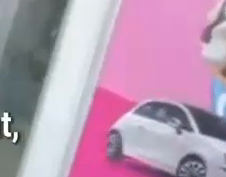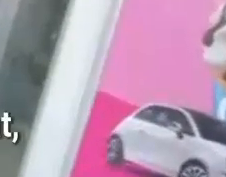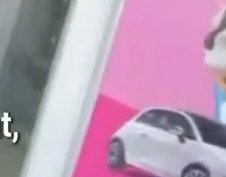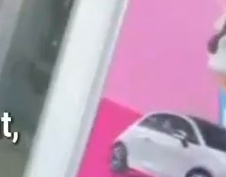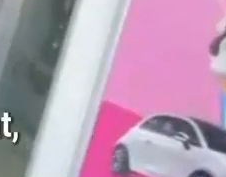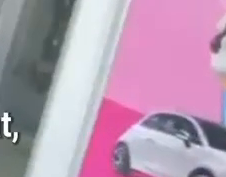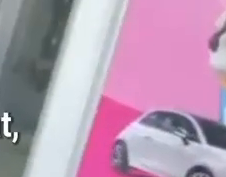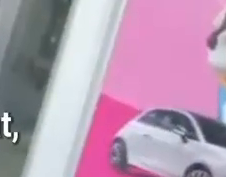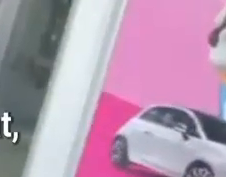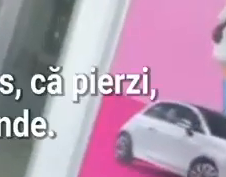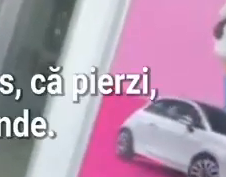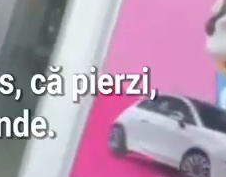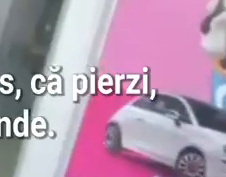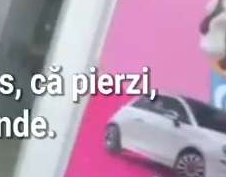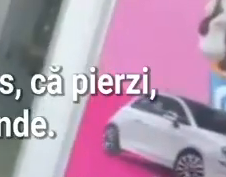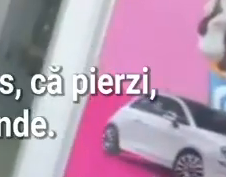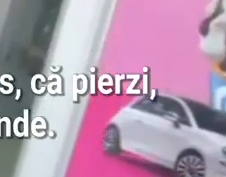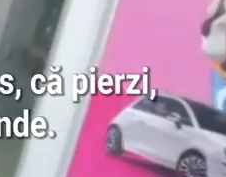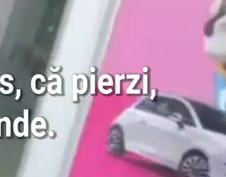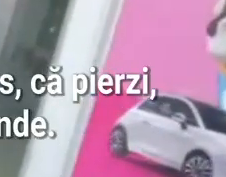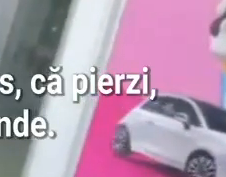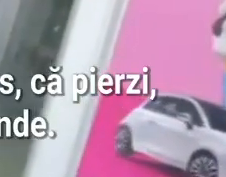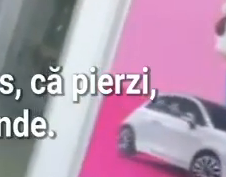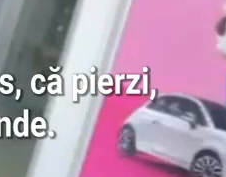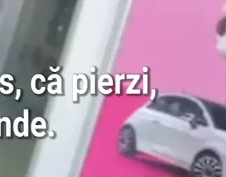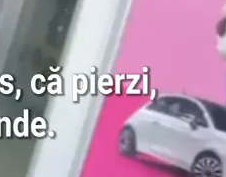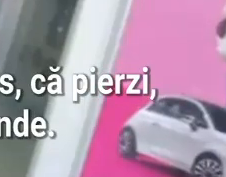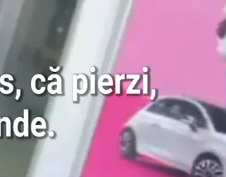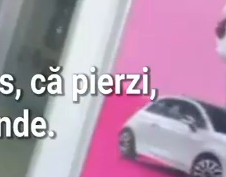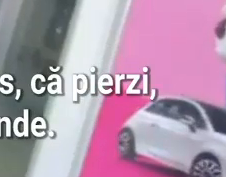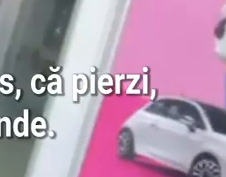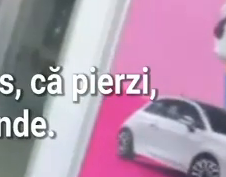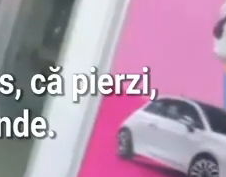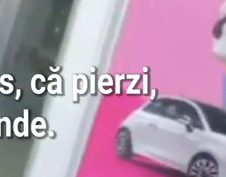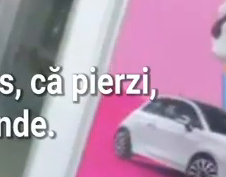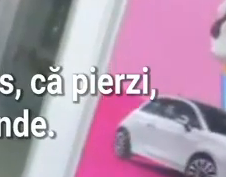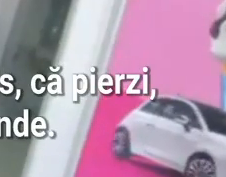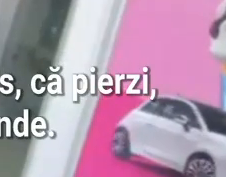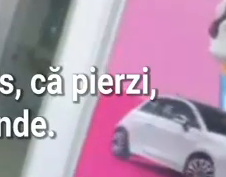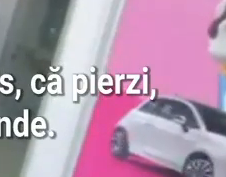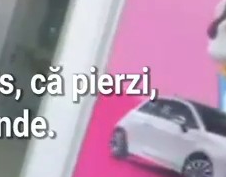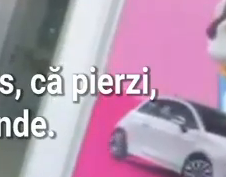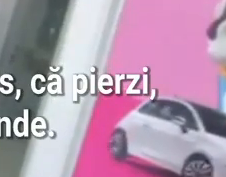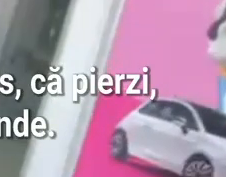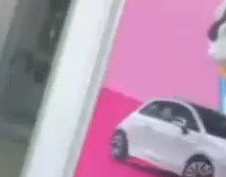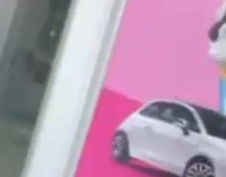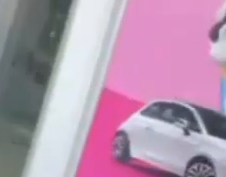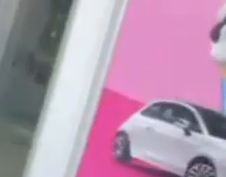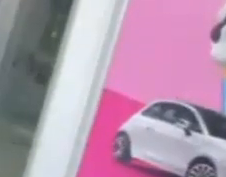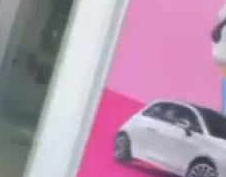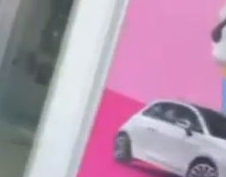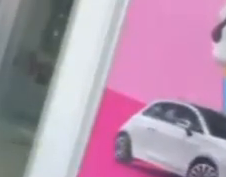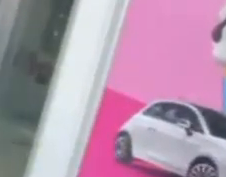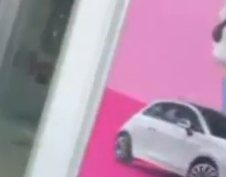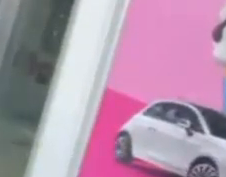păi ne interesează. Dar stat, că pierzi tu, că îți plătești angajat în plus, că pierzi, că arunci din marfă, că nu se vinde. Nu